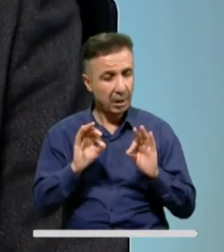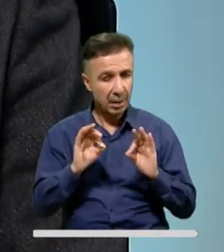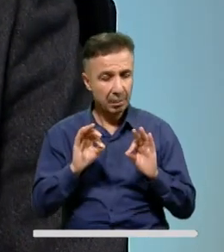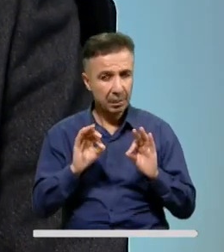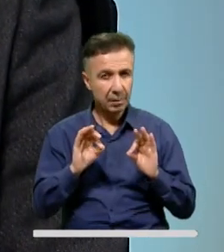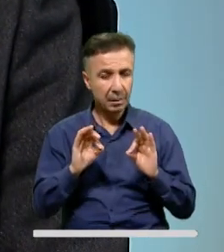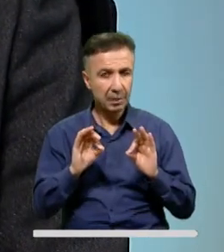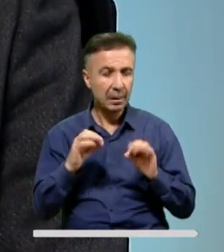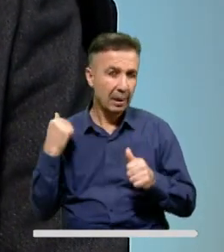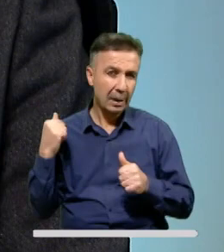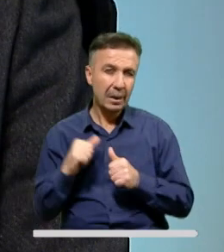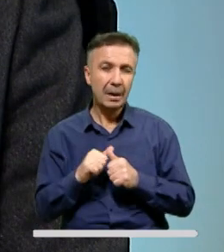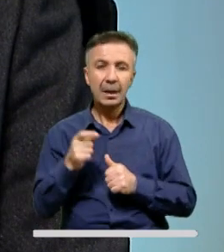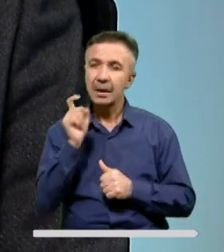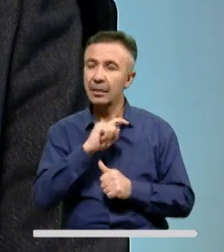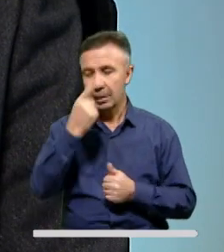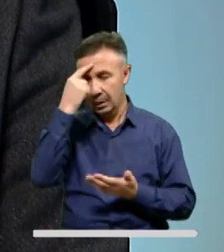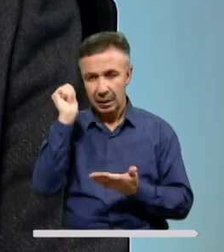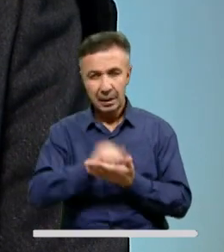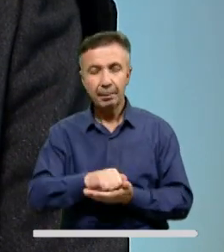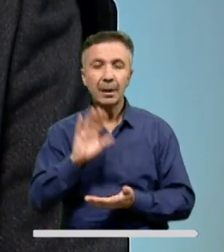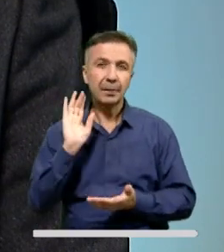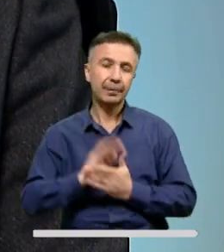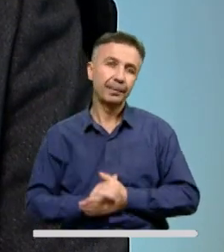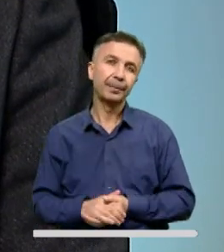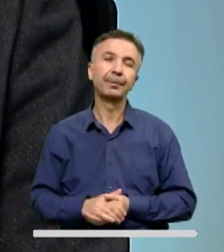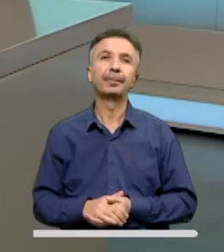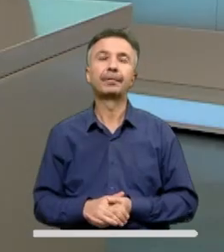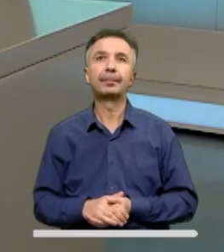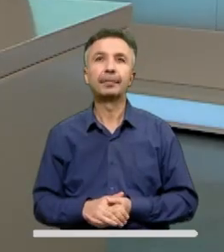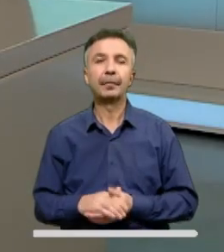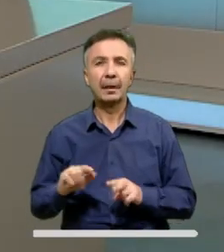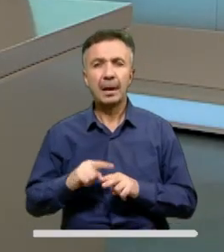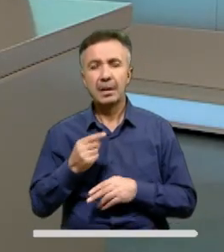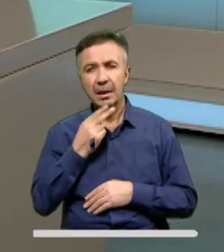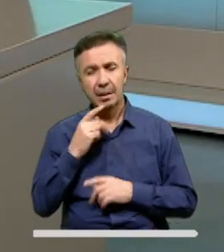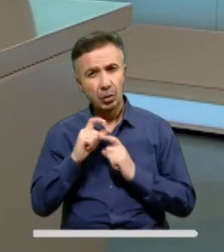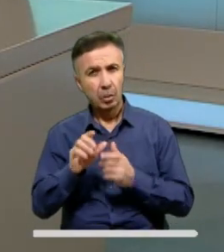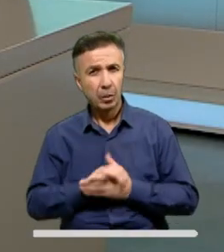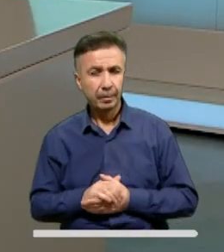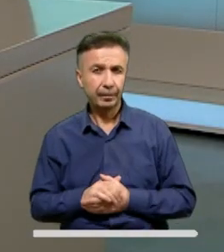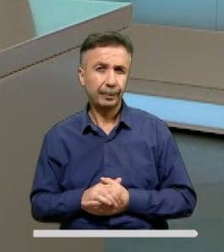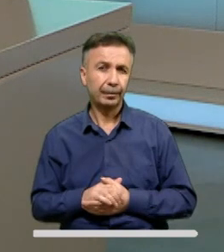etmişse yine sehiv secdesine gerek yok. Eyvallah. Neslihan Hanım, selamünaleyküm kıymetli hocam.